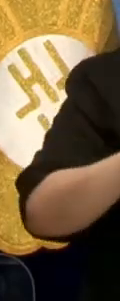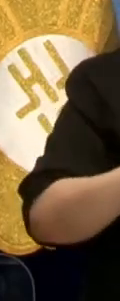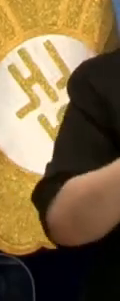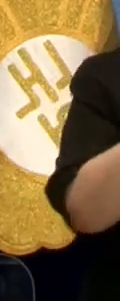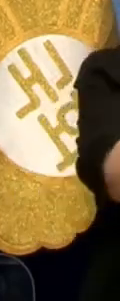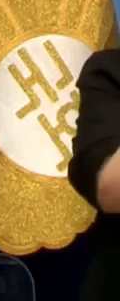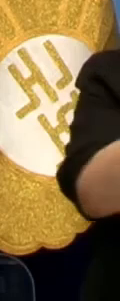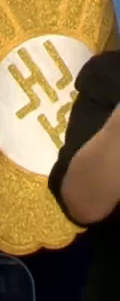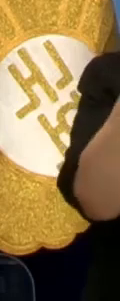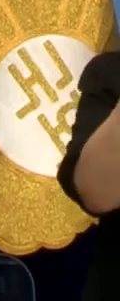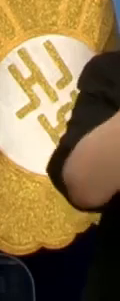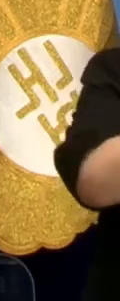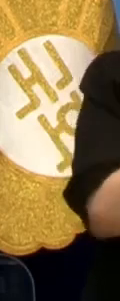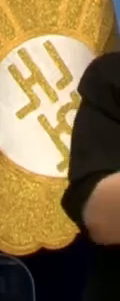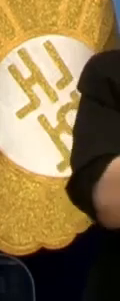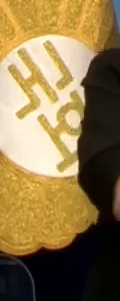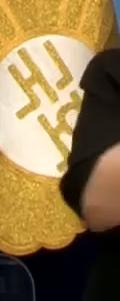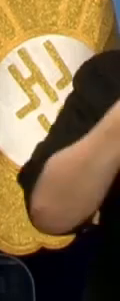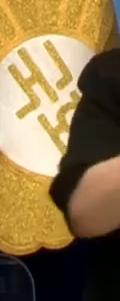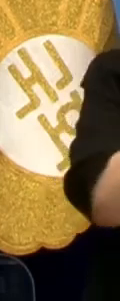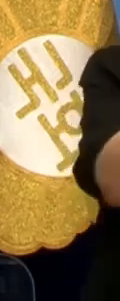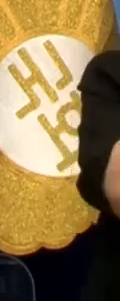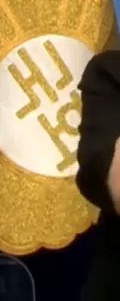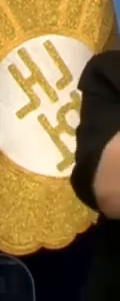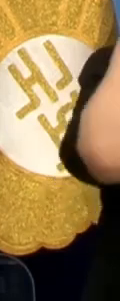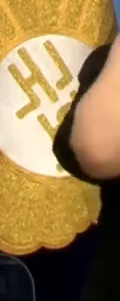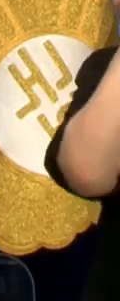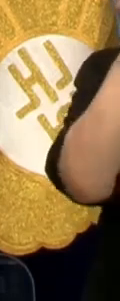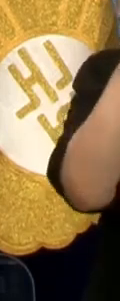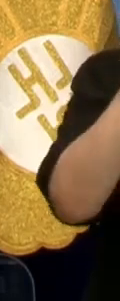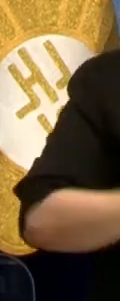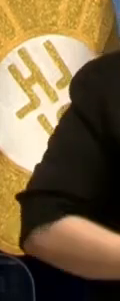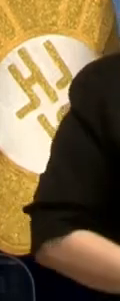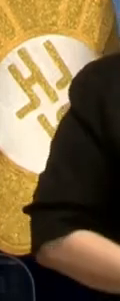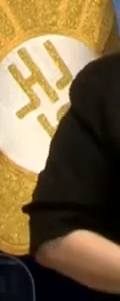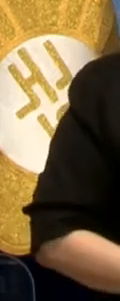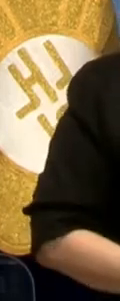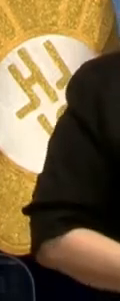원 정도는 충분히 지급 가능할 것으로 예상은 합니다.